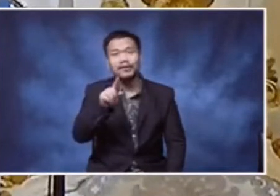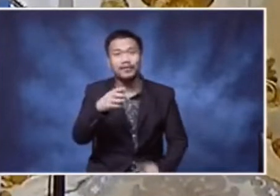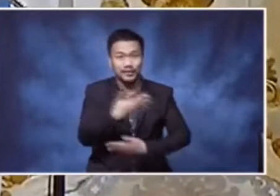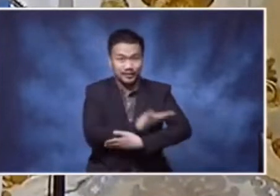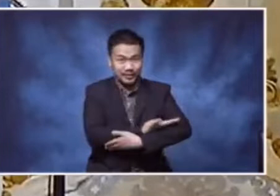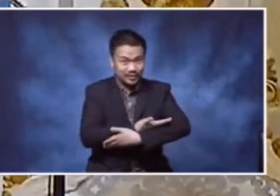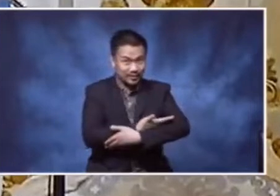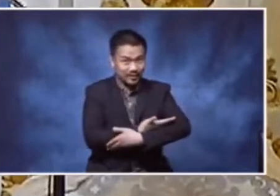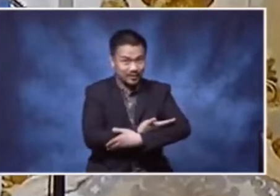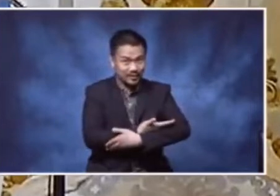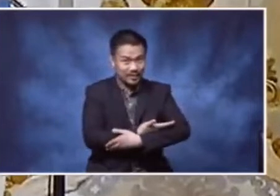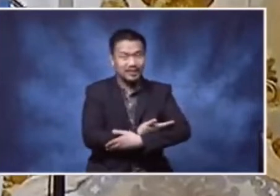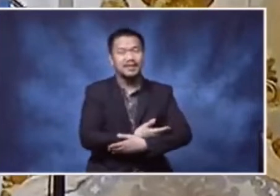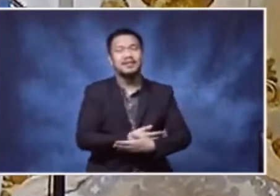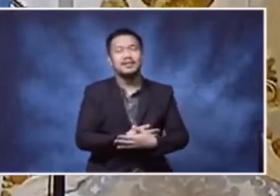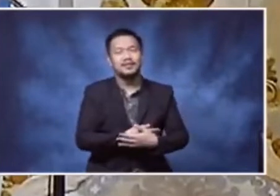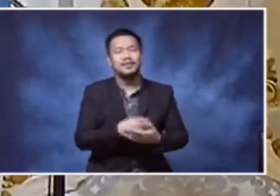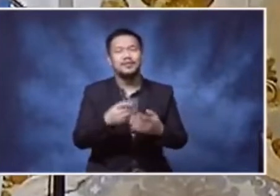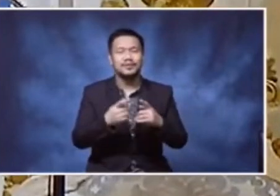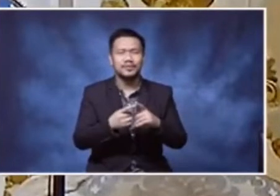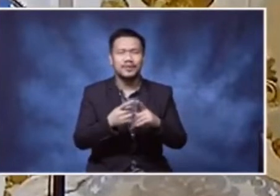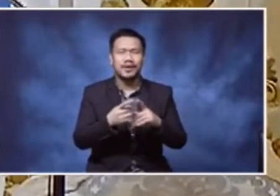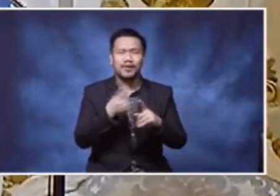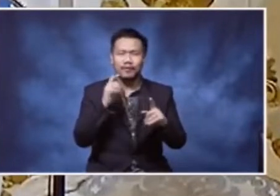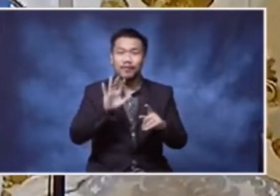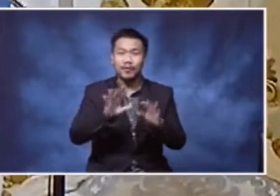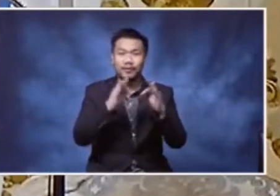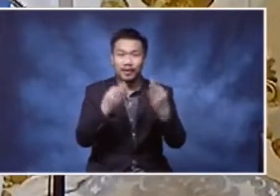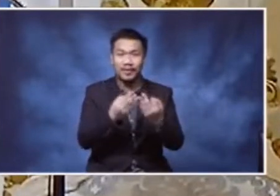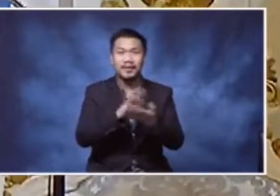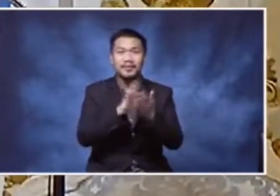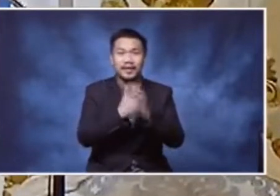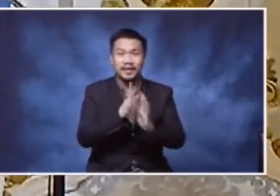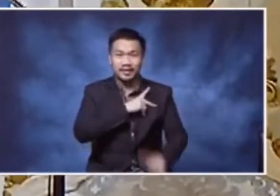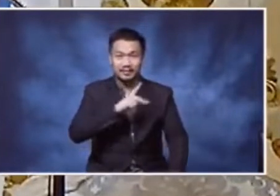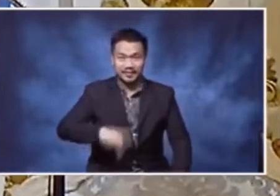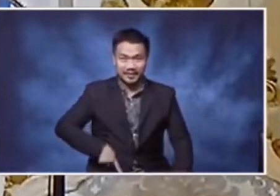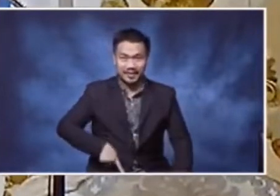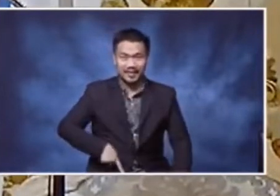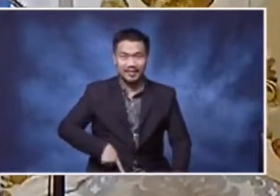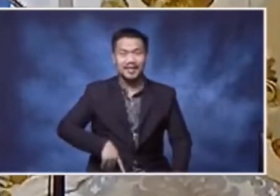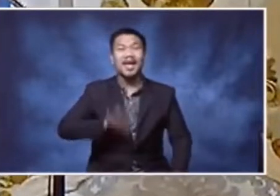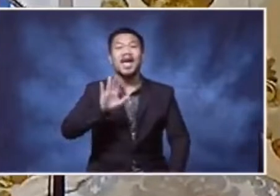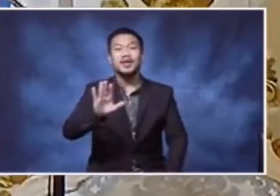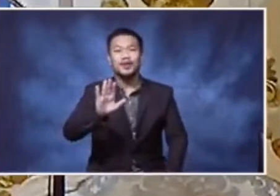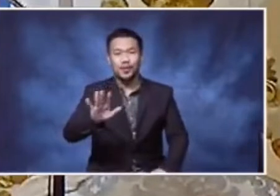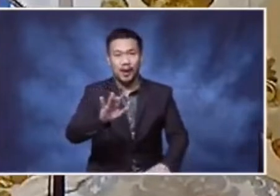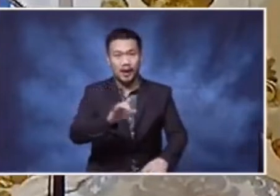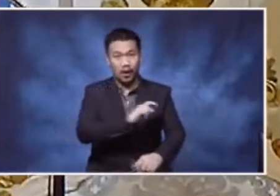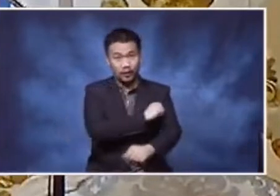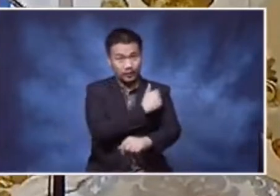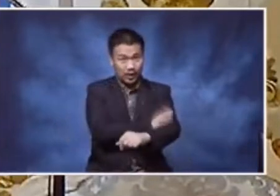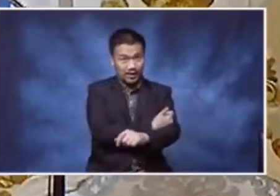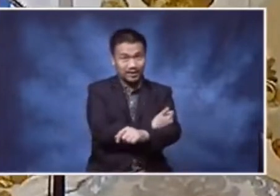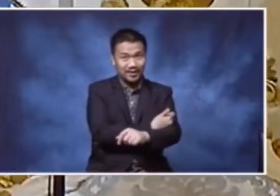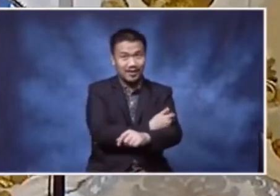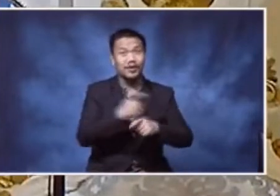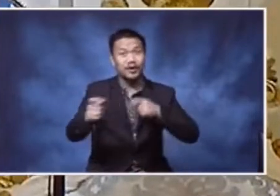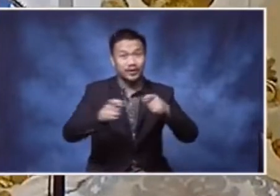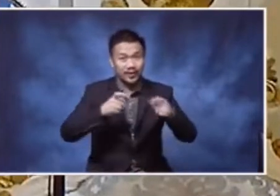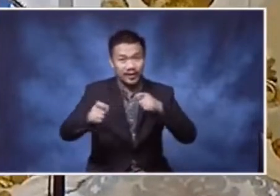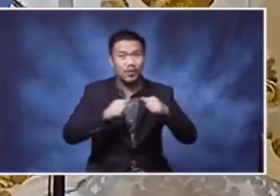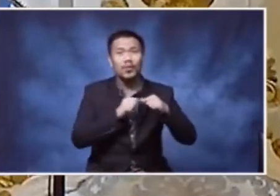iyong lipi, at hindi lang ang trono mo ay manatili magpakailanman." Kaya